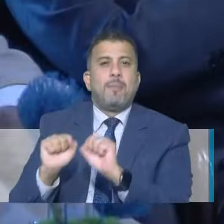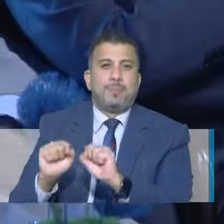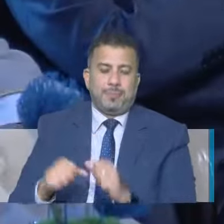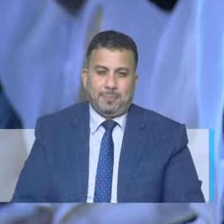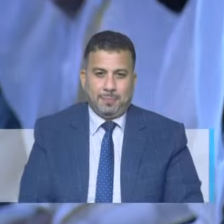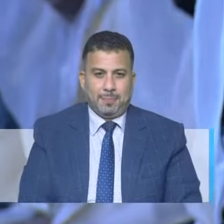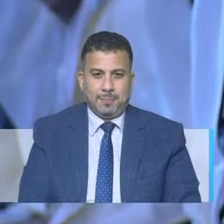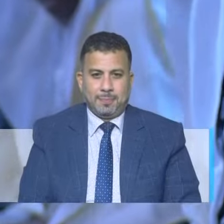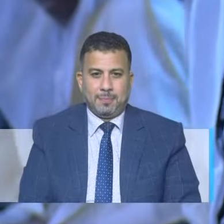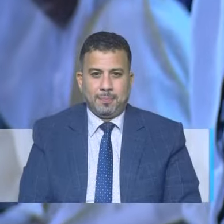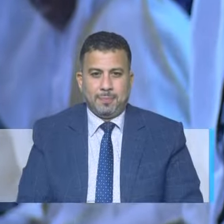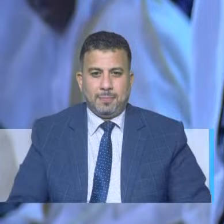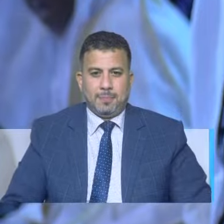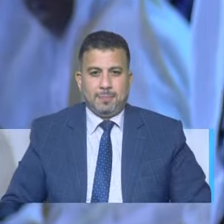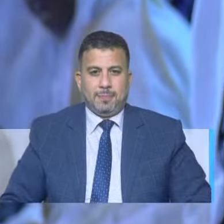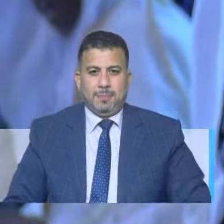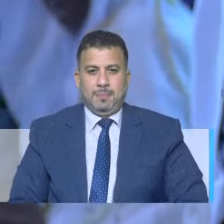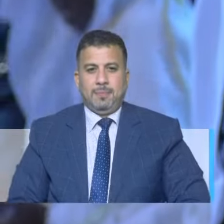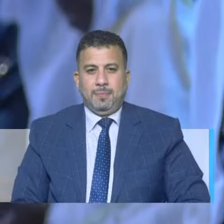لمواهبهم شكرا